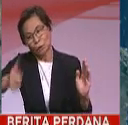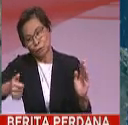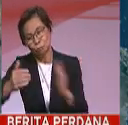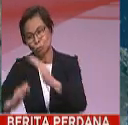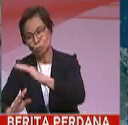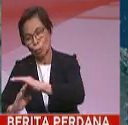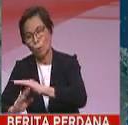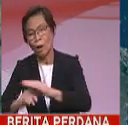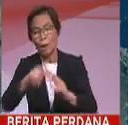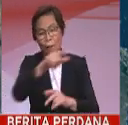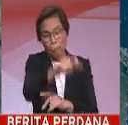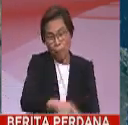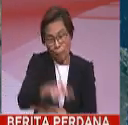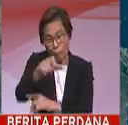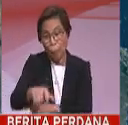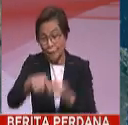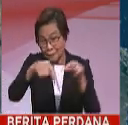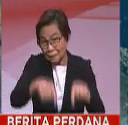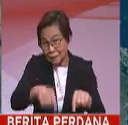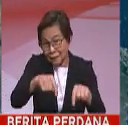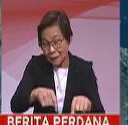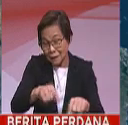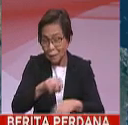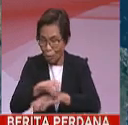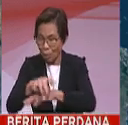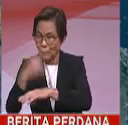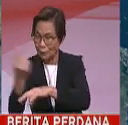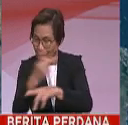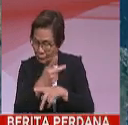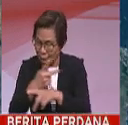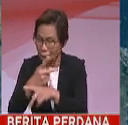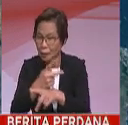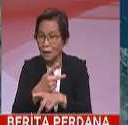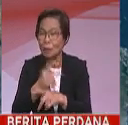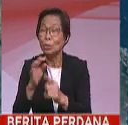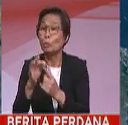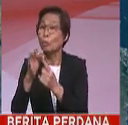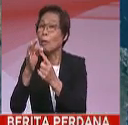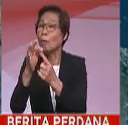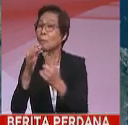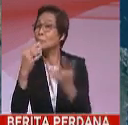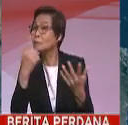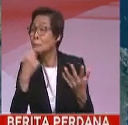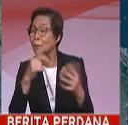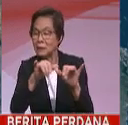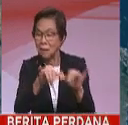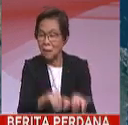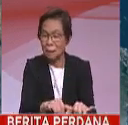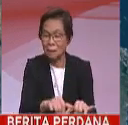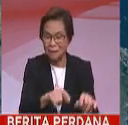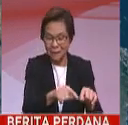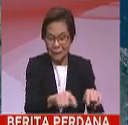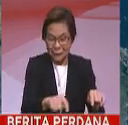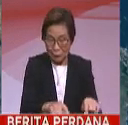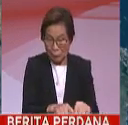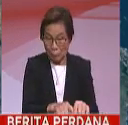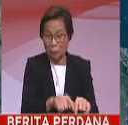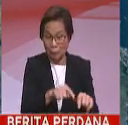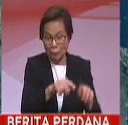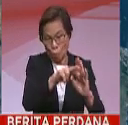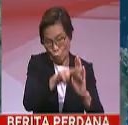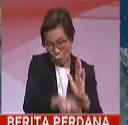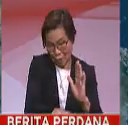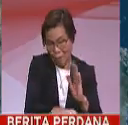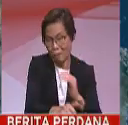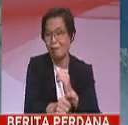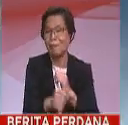itu, penduduk setempat dinasihatkan supaya sentiasa berwaspada, terutamanya mereka yang tinggal di kawasan yang berkedudukan